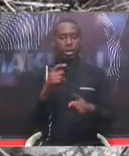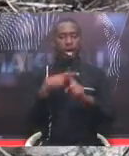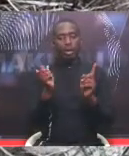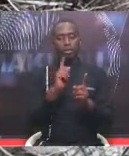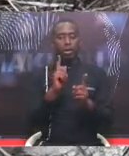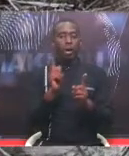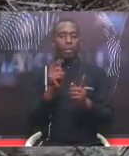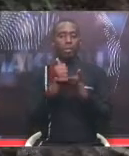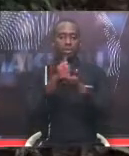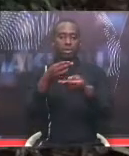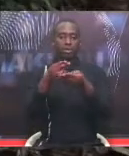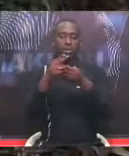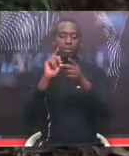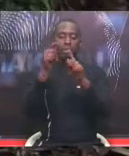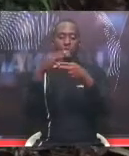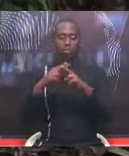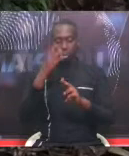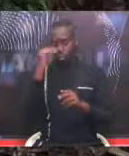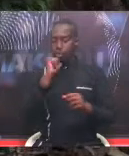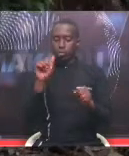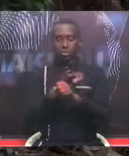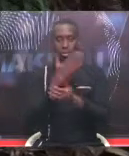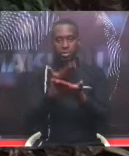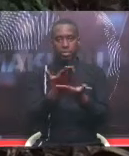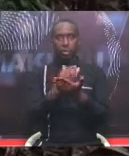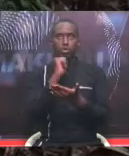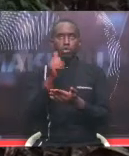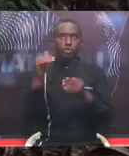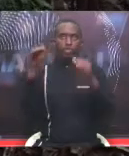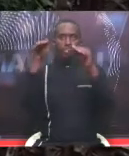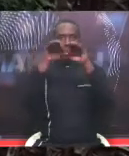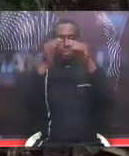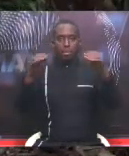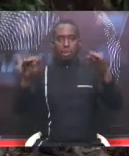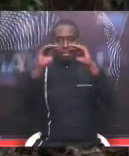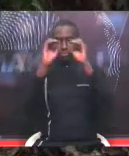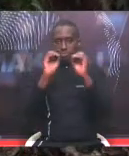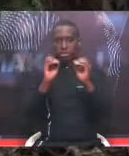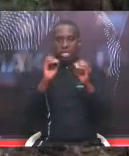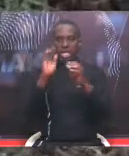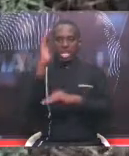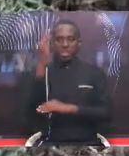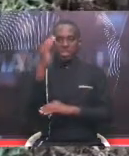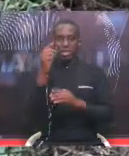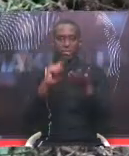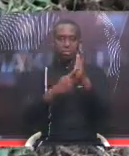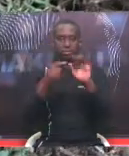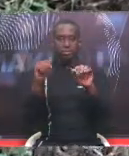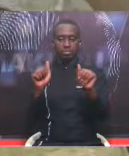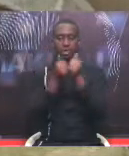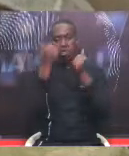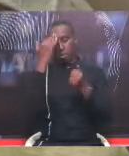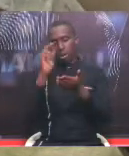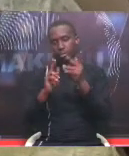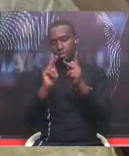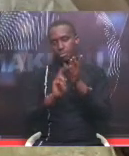bajya gutira nabwo usanga butujuje ibisabwa kuko uretse no kuba budasakaye ibiti byabwo bigaragara ko bishobora guteza impanuka ababukoresha naho ba nyirabwo